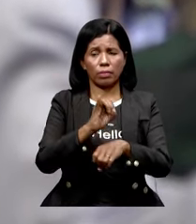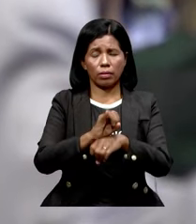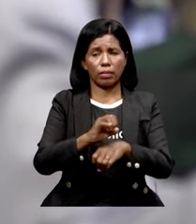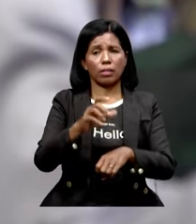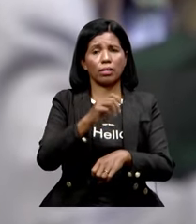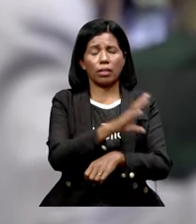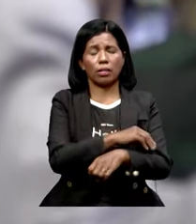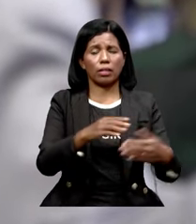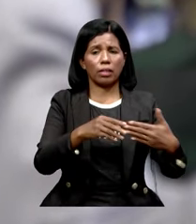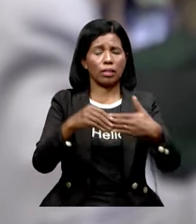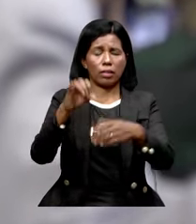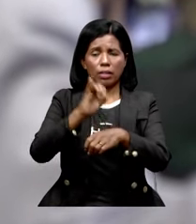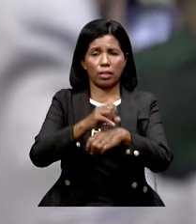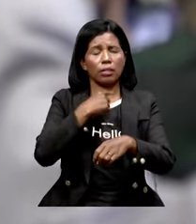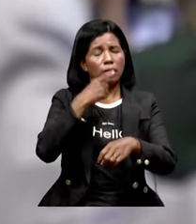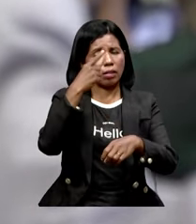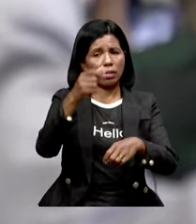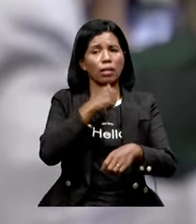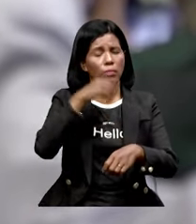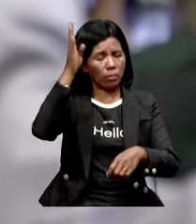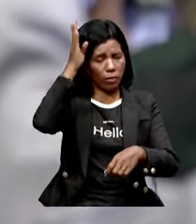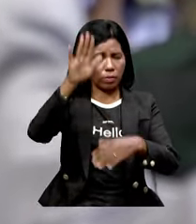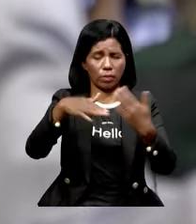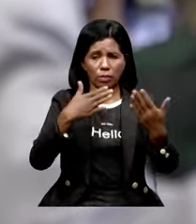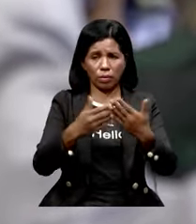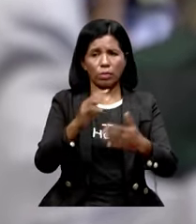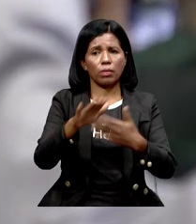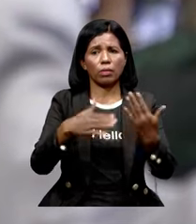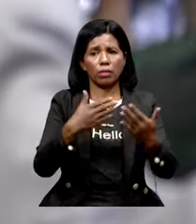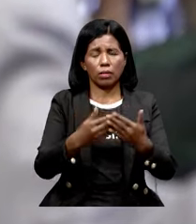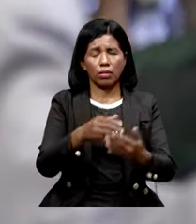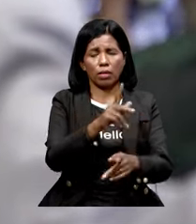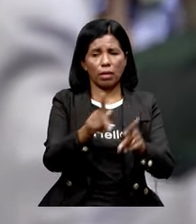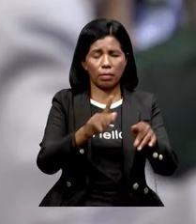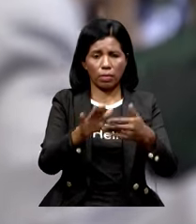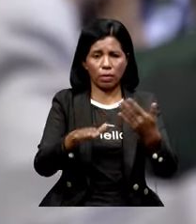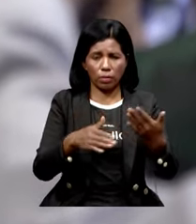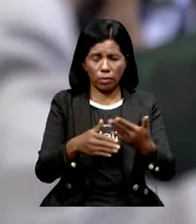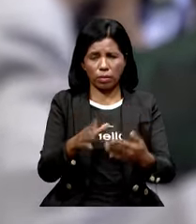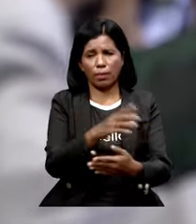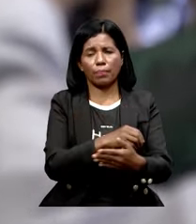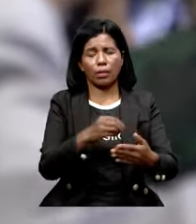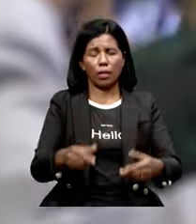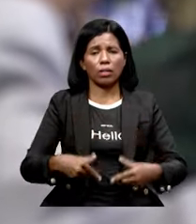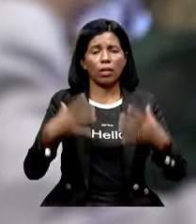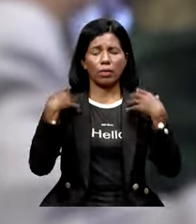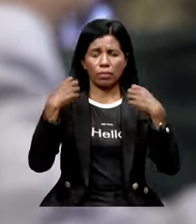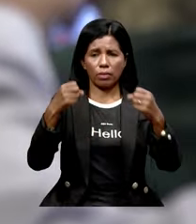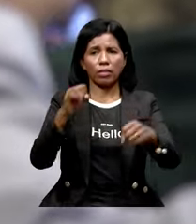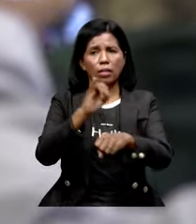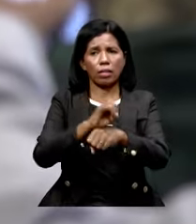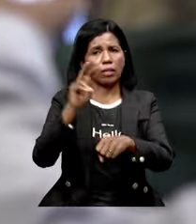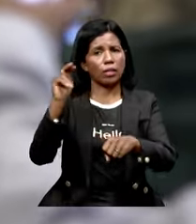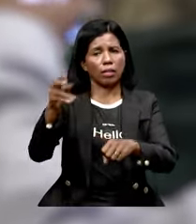Igreja Católica Romana, encoraja bispo, sacerdote, consagrado, seminarista no Catequista Sira, a tua força missão Igreja Nian